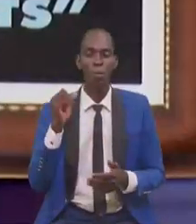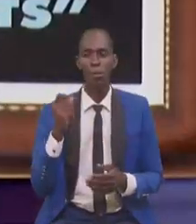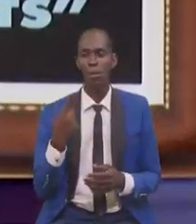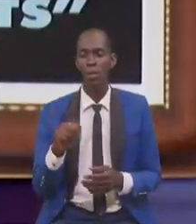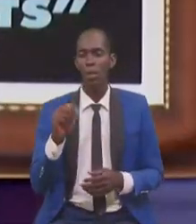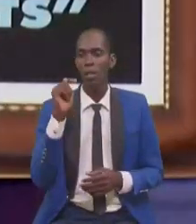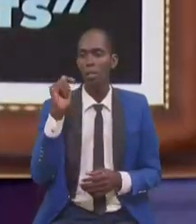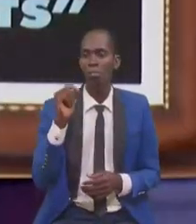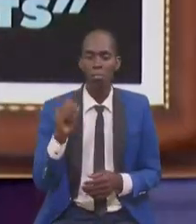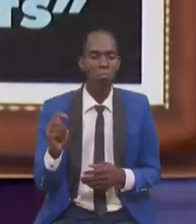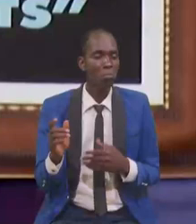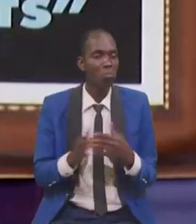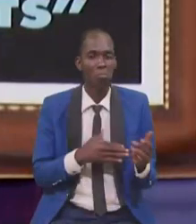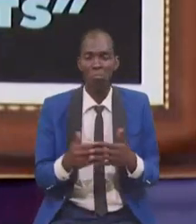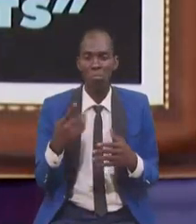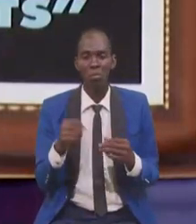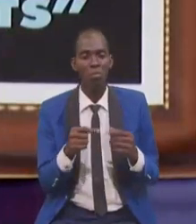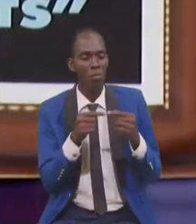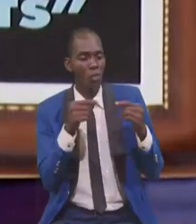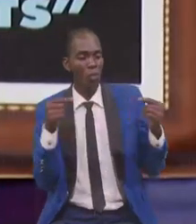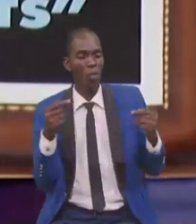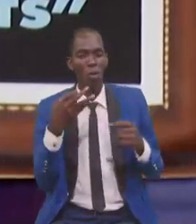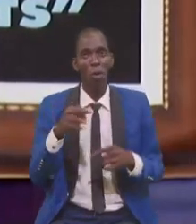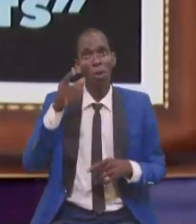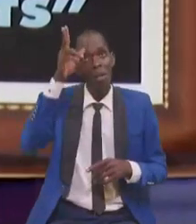C'était le témoignage. En dépit de